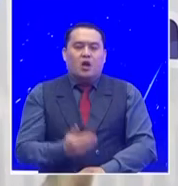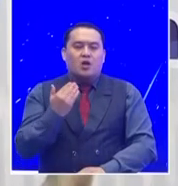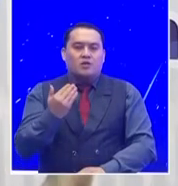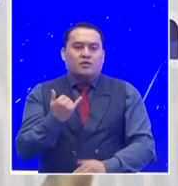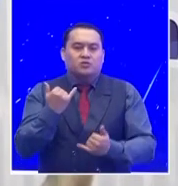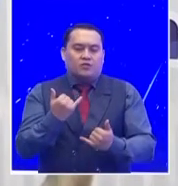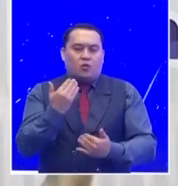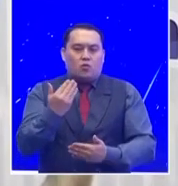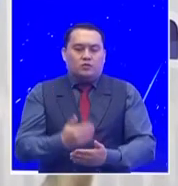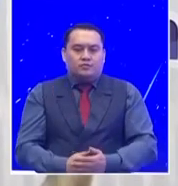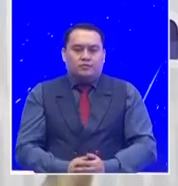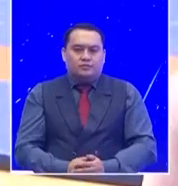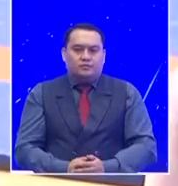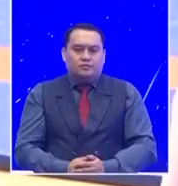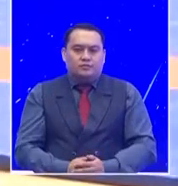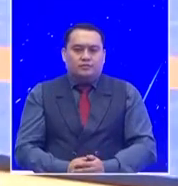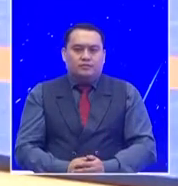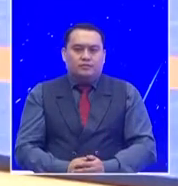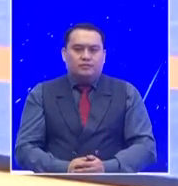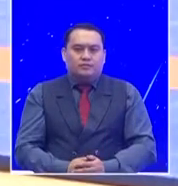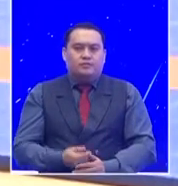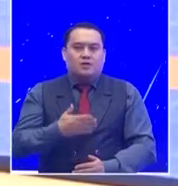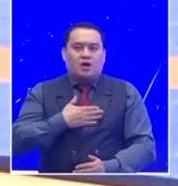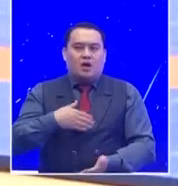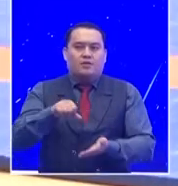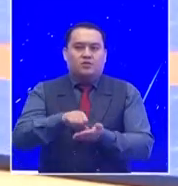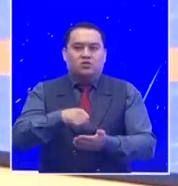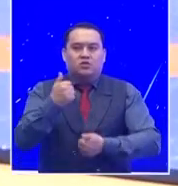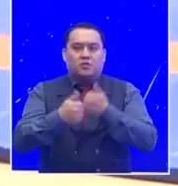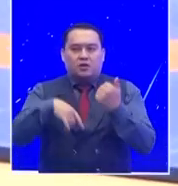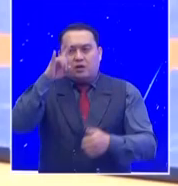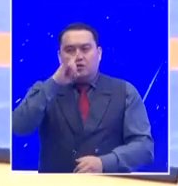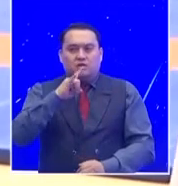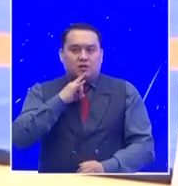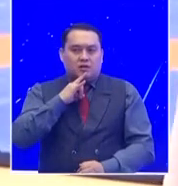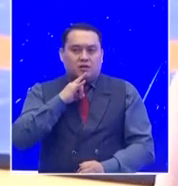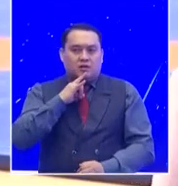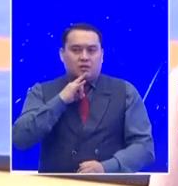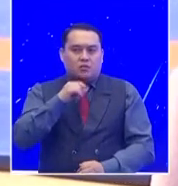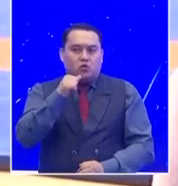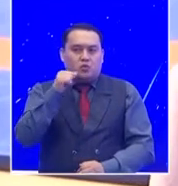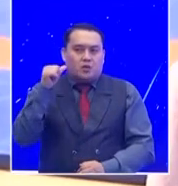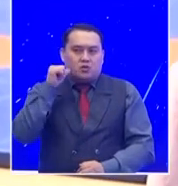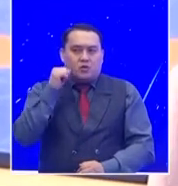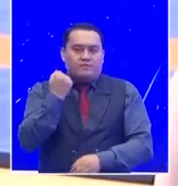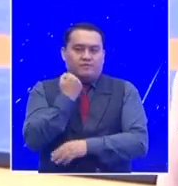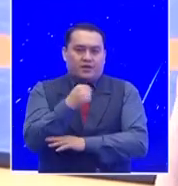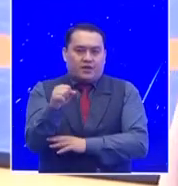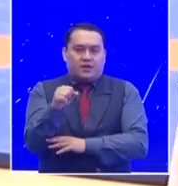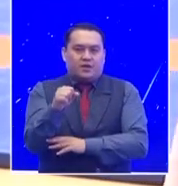силу духа не сломить. Я выступала на чемпионате Казахстана. В прошлом году выиграла